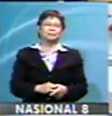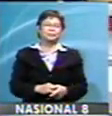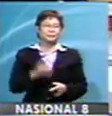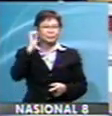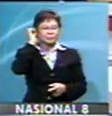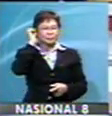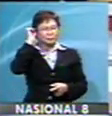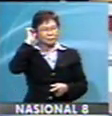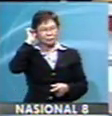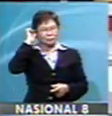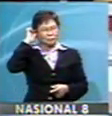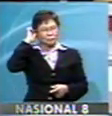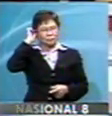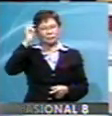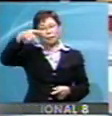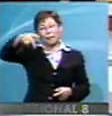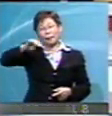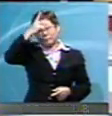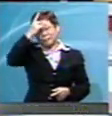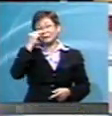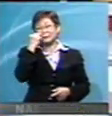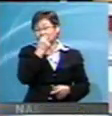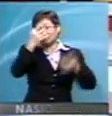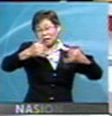berkenaan peri serunang-ang